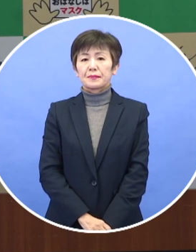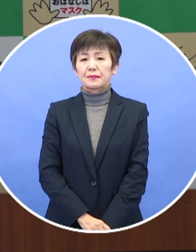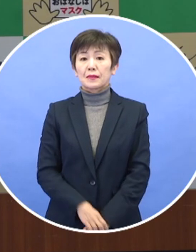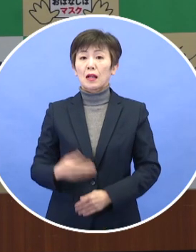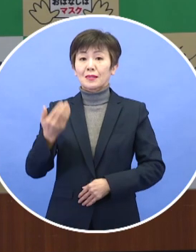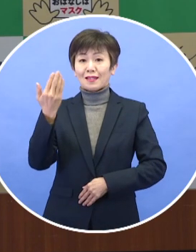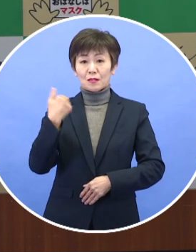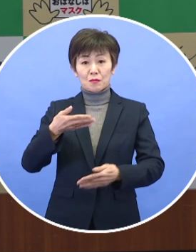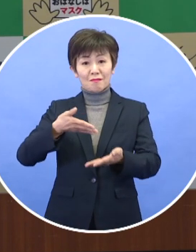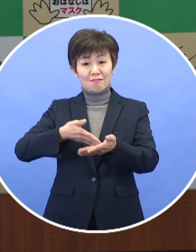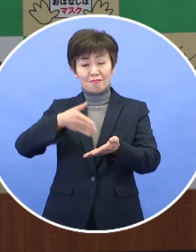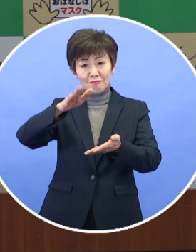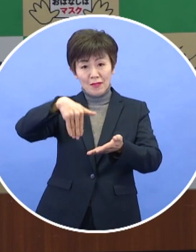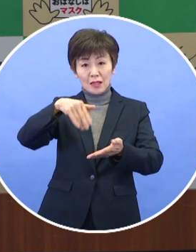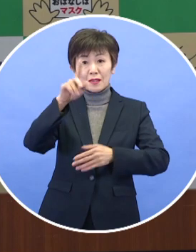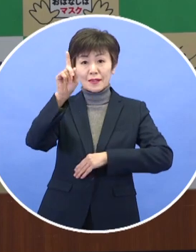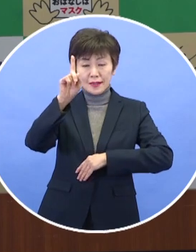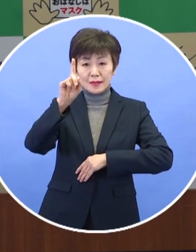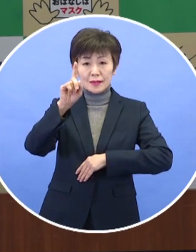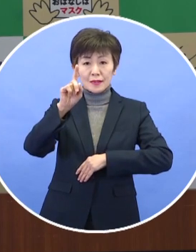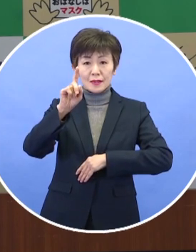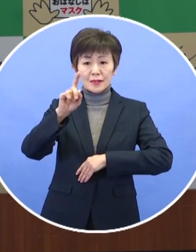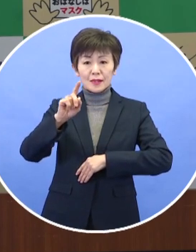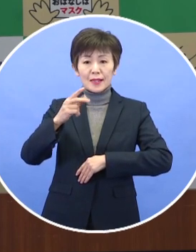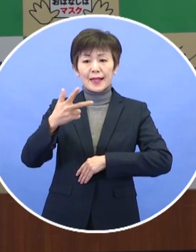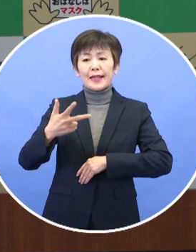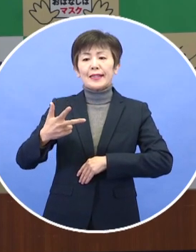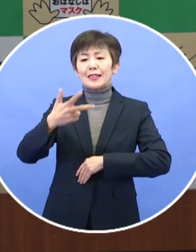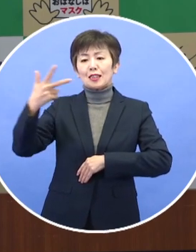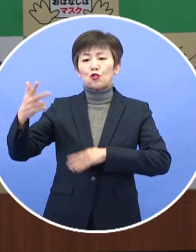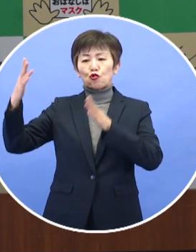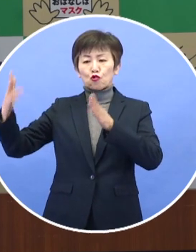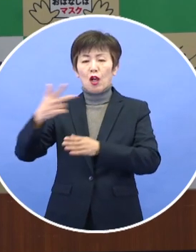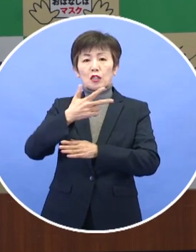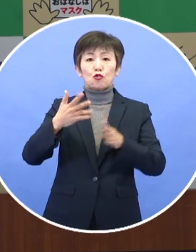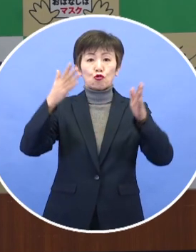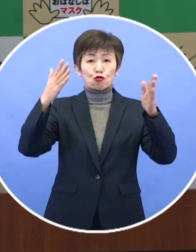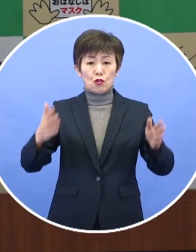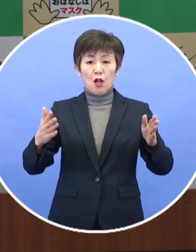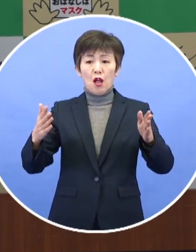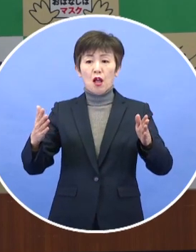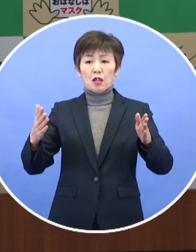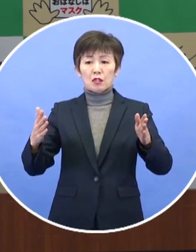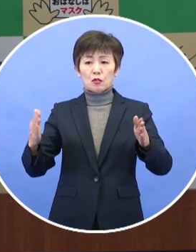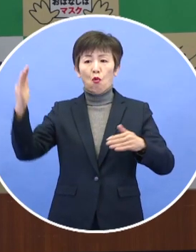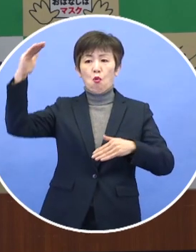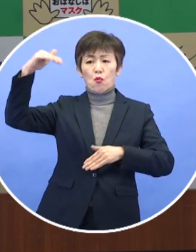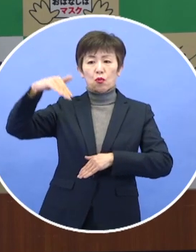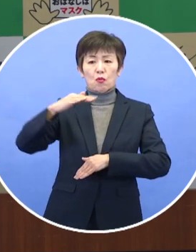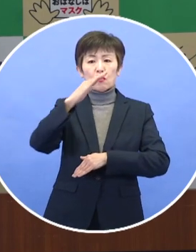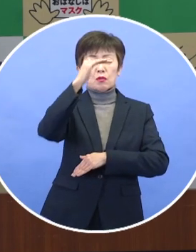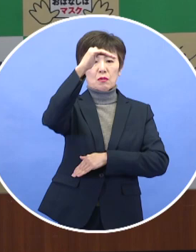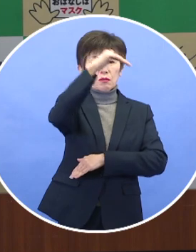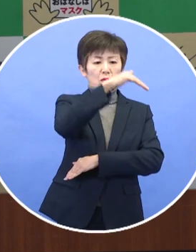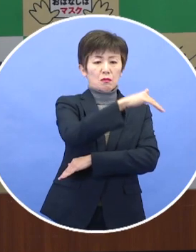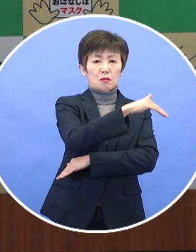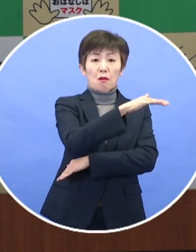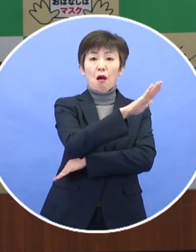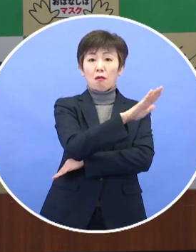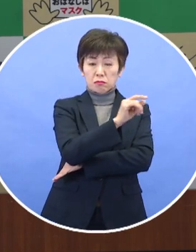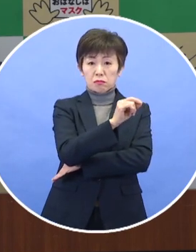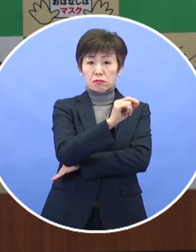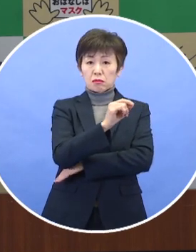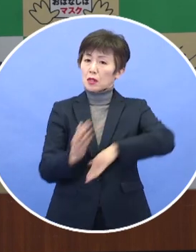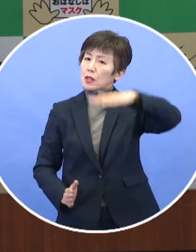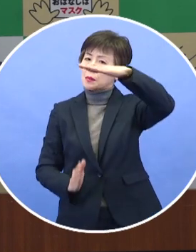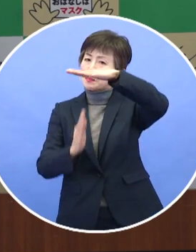先ほどもちょっと申し上げましたけれども、1週間ごとの曲線ですね、少し見たところピークを少し過ぎ